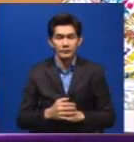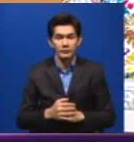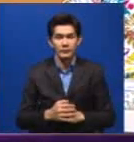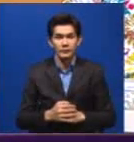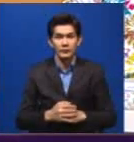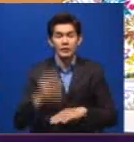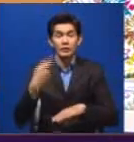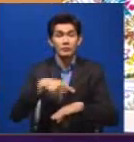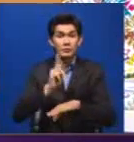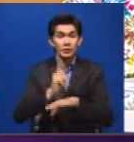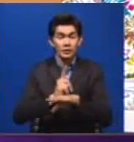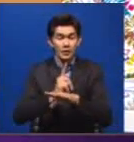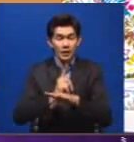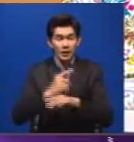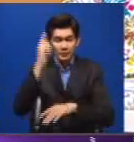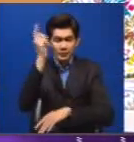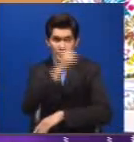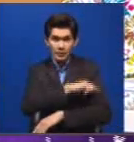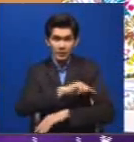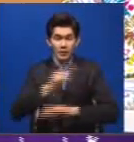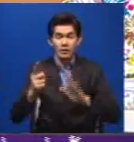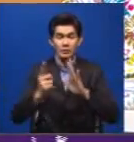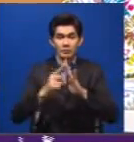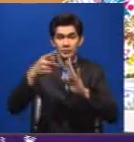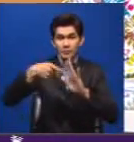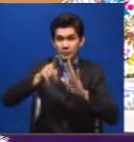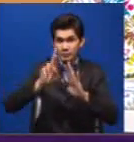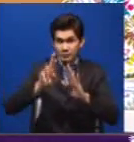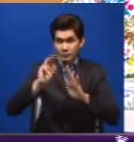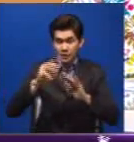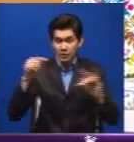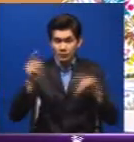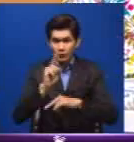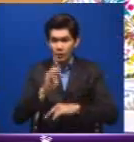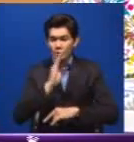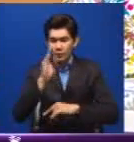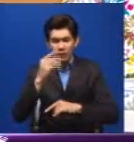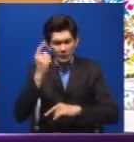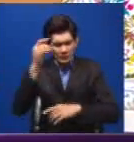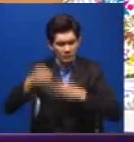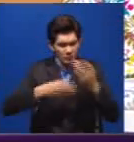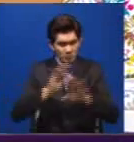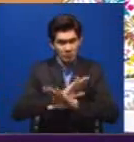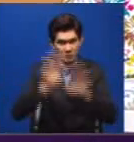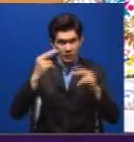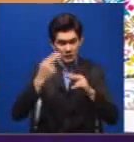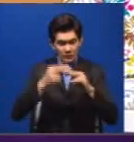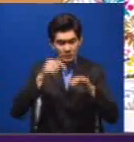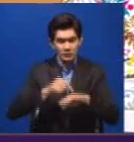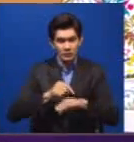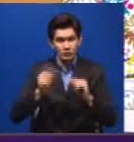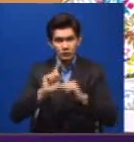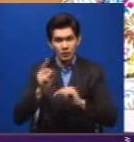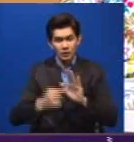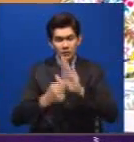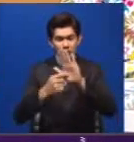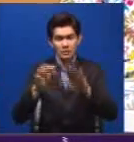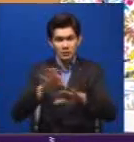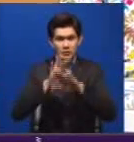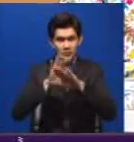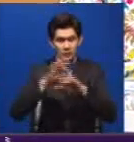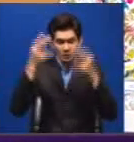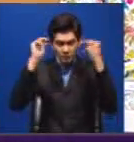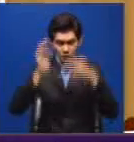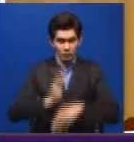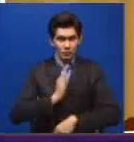ขณะที่ประธานองคมนตรีและรัฐบุรุษนะคะก็ปฏิเสธให้ความเห็นกรณีเป็นหนึ่งในผู้ถูกเสนอชื่อเป็นนายกรัฐมนตรีคนกล